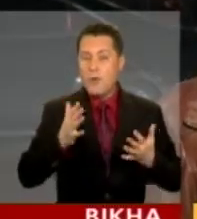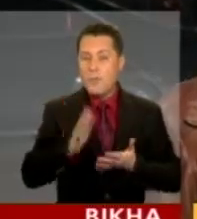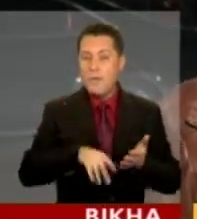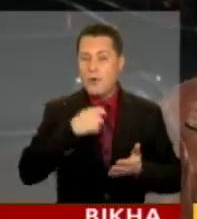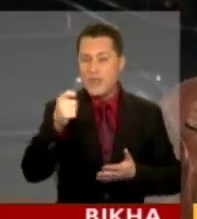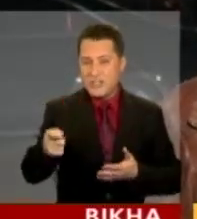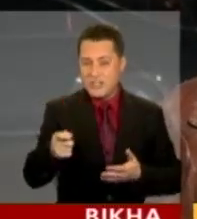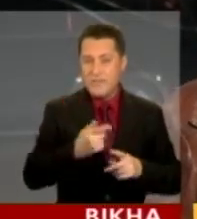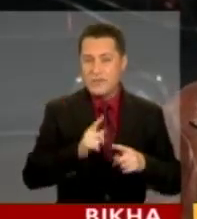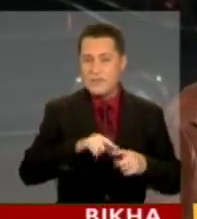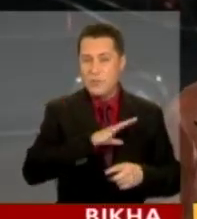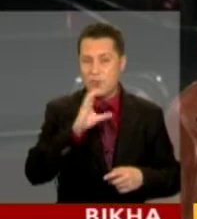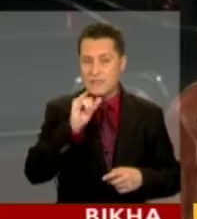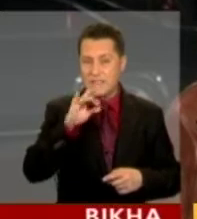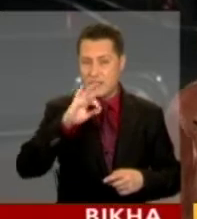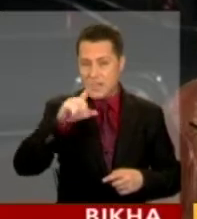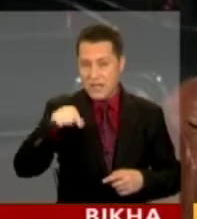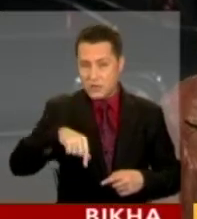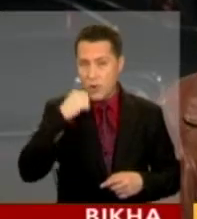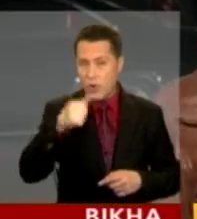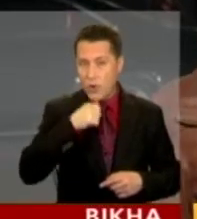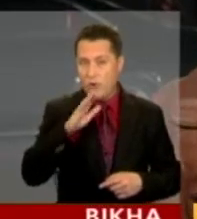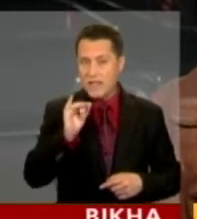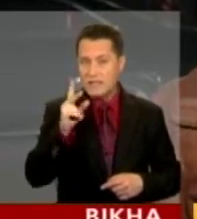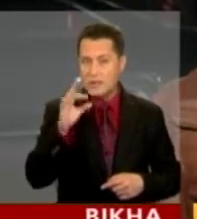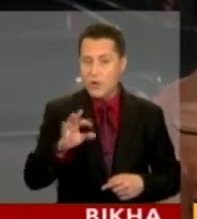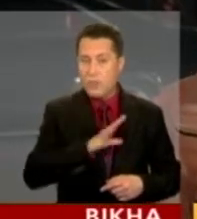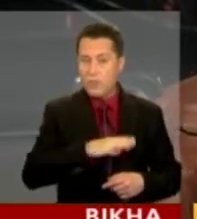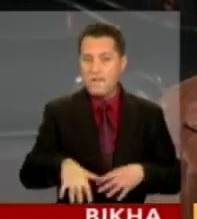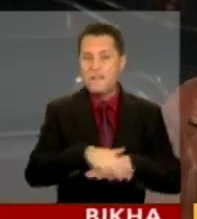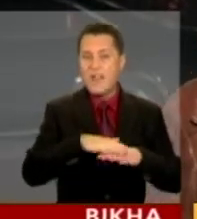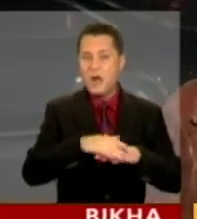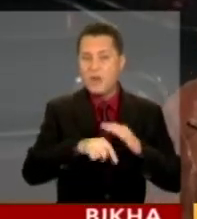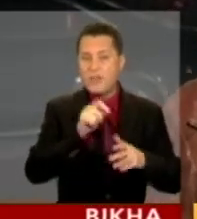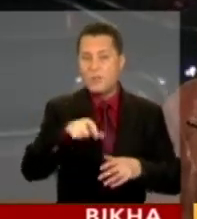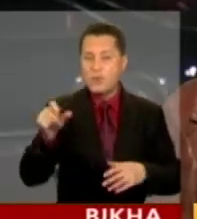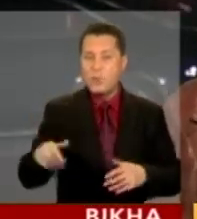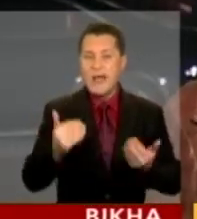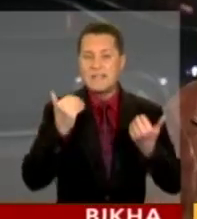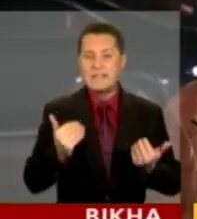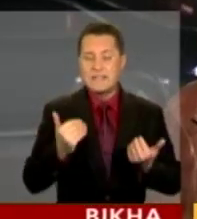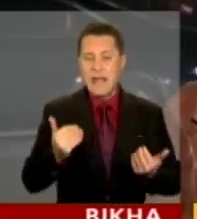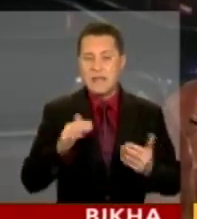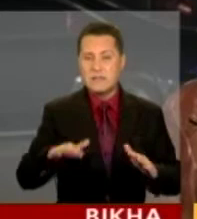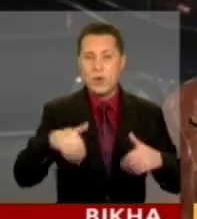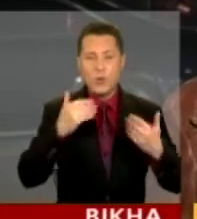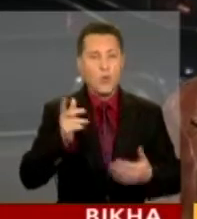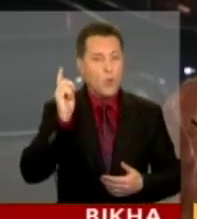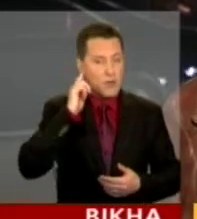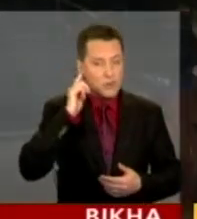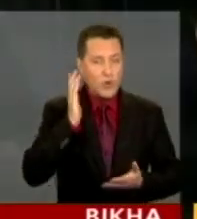а це був січень цього року, Сергій Власенко ще був у статусі народного депутата. І зараз пропоную послухати пряму